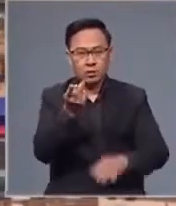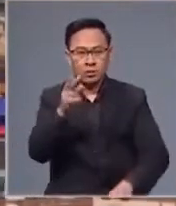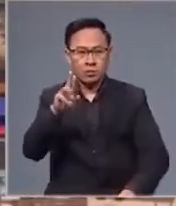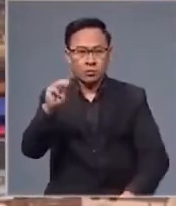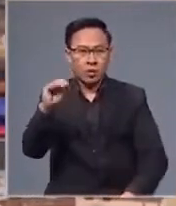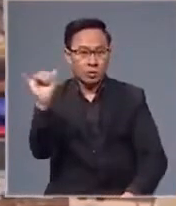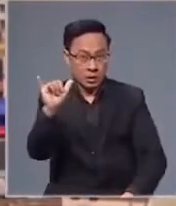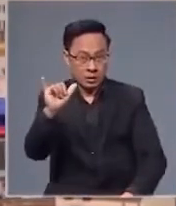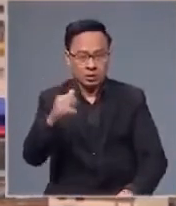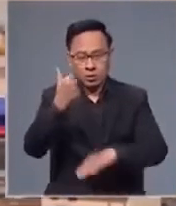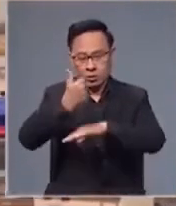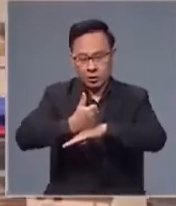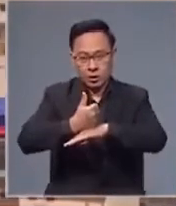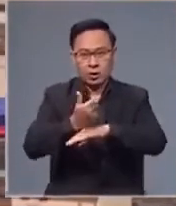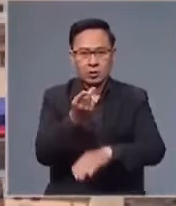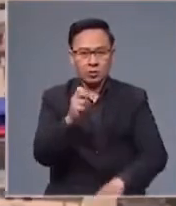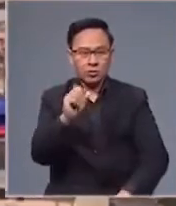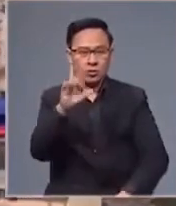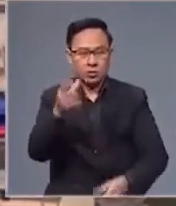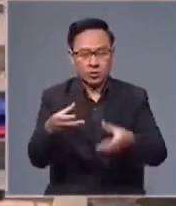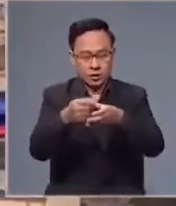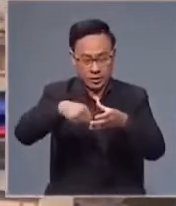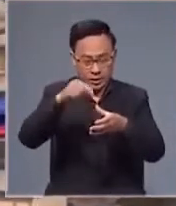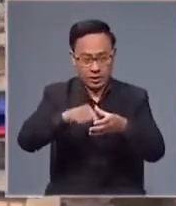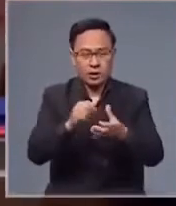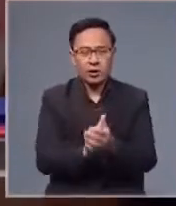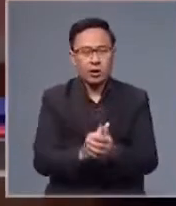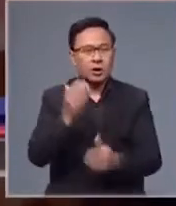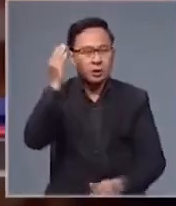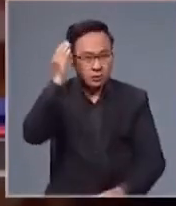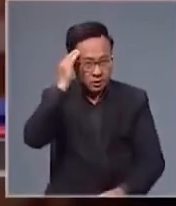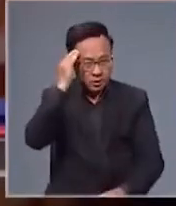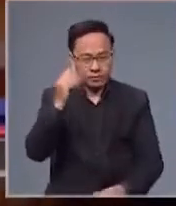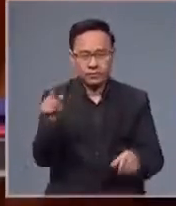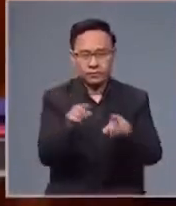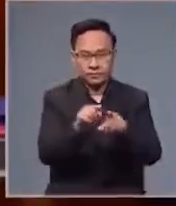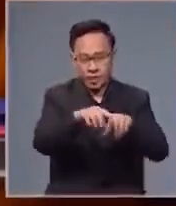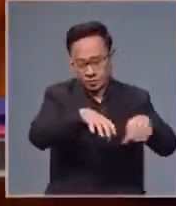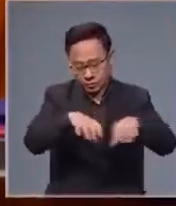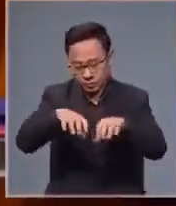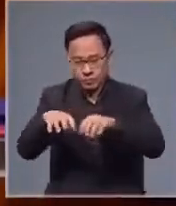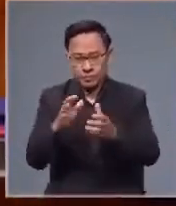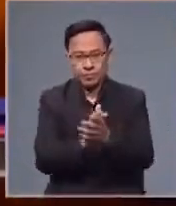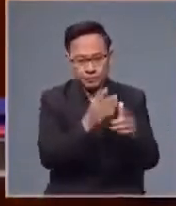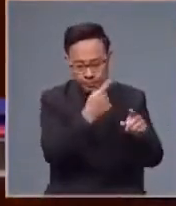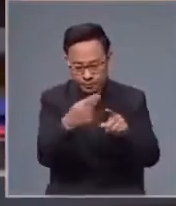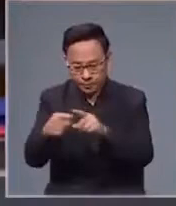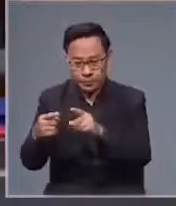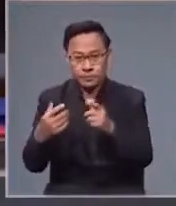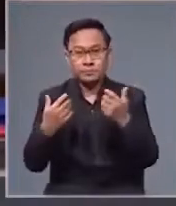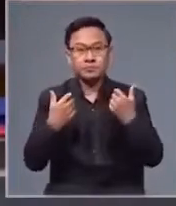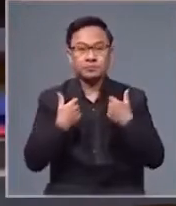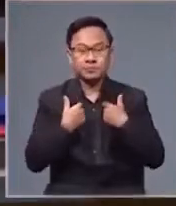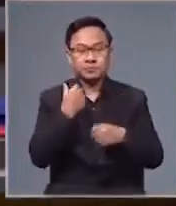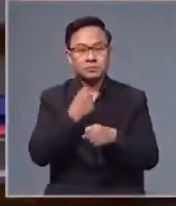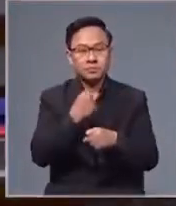านั้นคณะรักษาความสงบแห่งชาติตระหนักดีว่าการบริหารประเทศทางด้านต่างๆนั้นไ